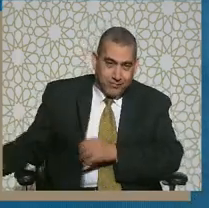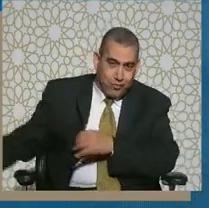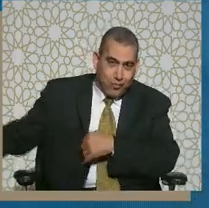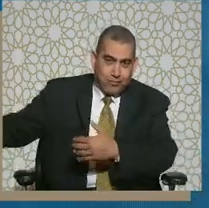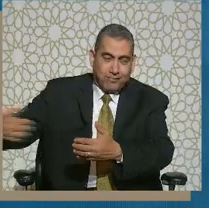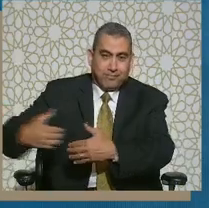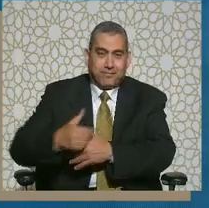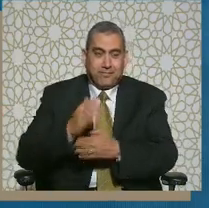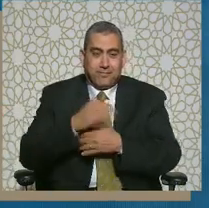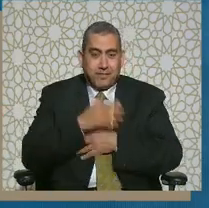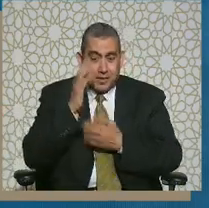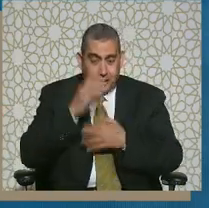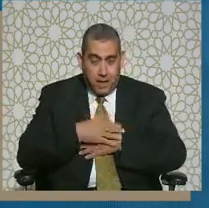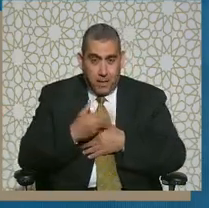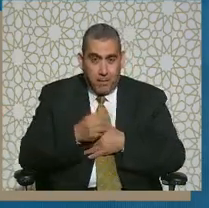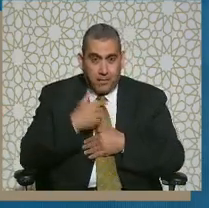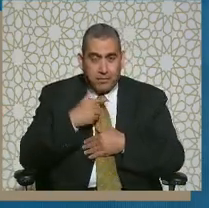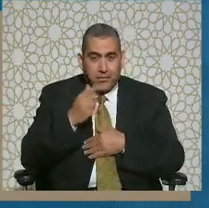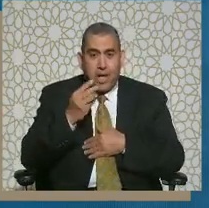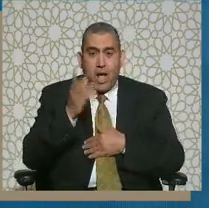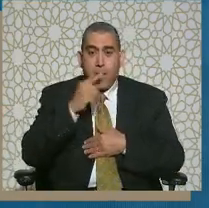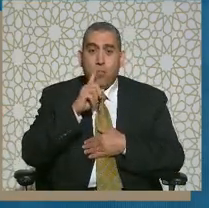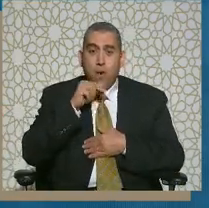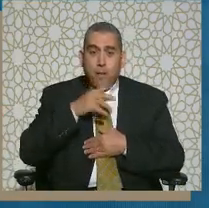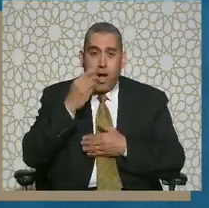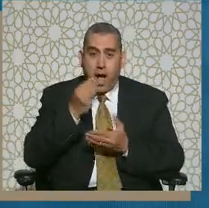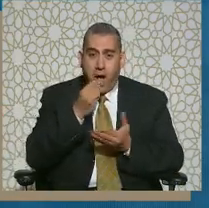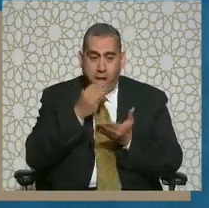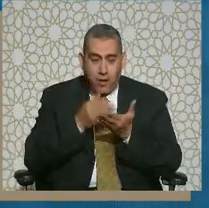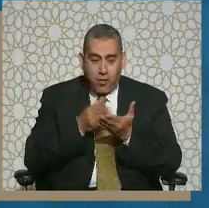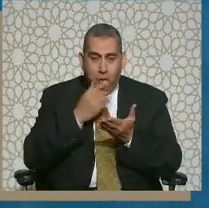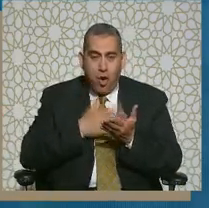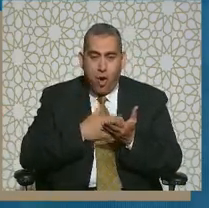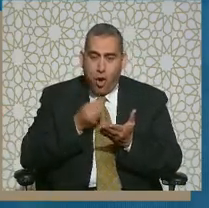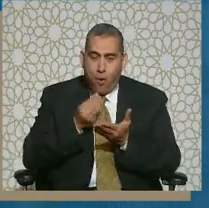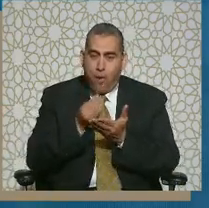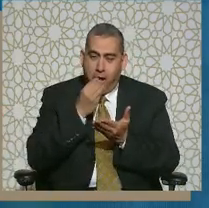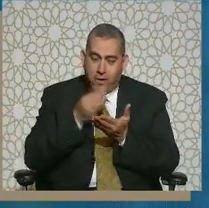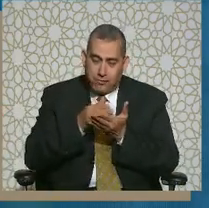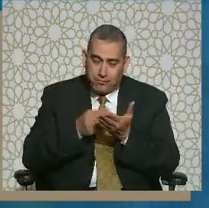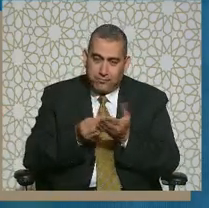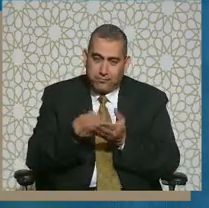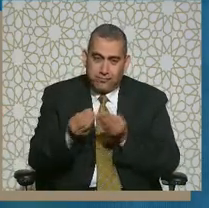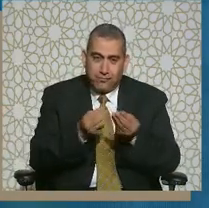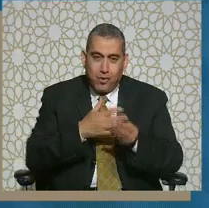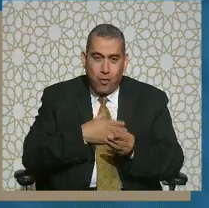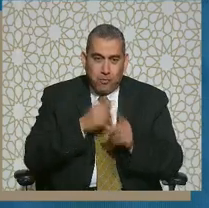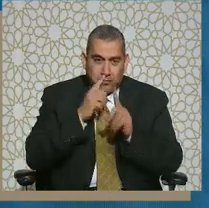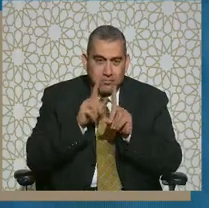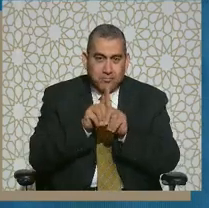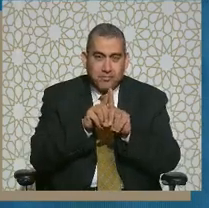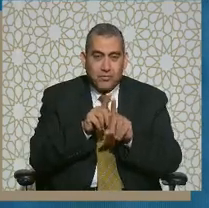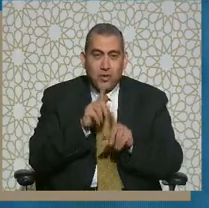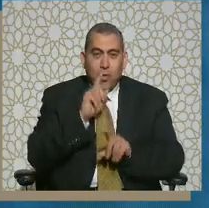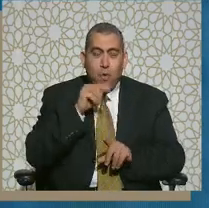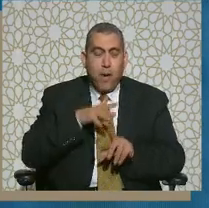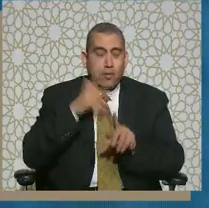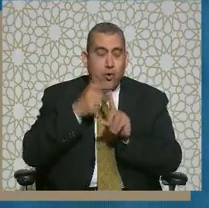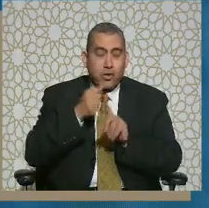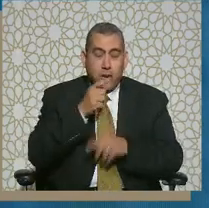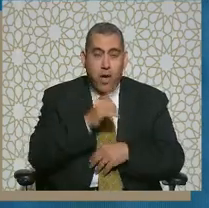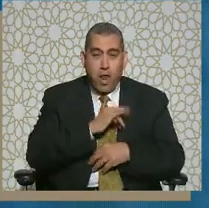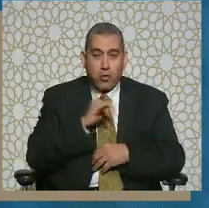ايه حتى اللقمه كان صلى الله عليه وسلم بيخليها مليئه بالحب حب وانثى فكان حضرته صلى الله عليه